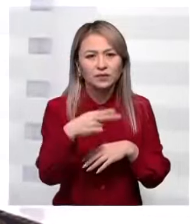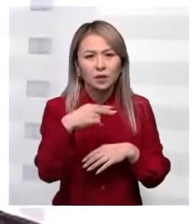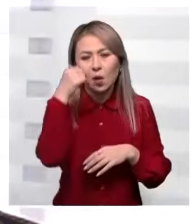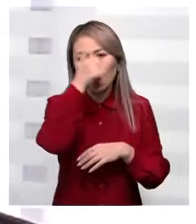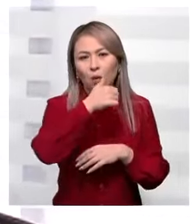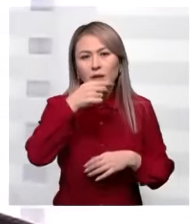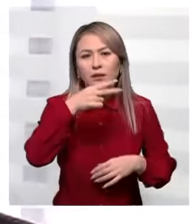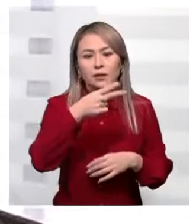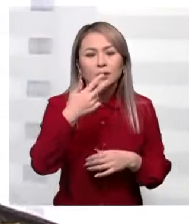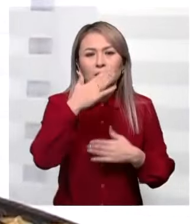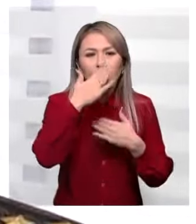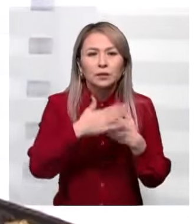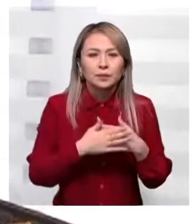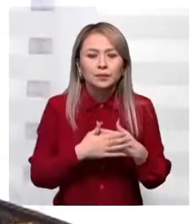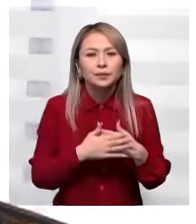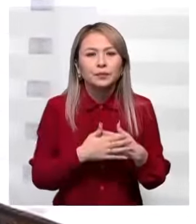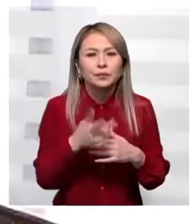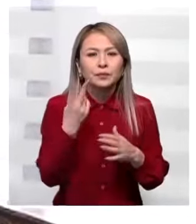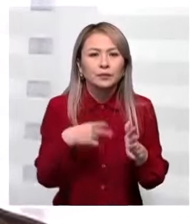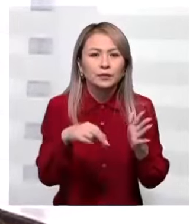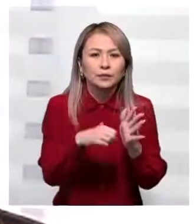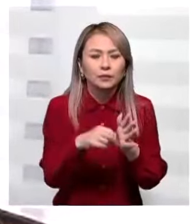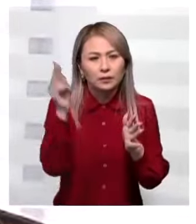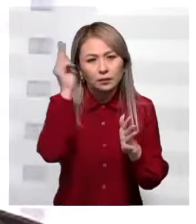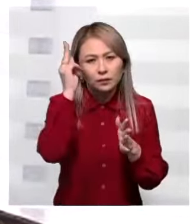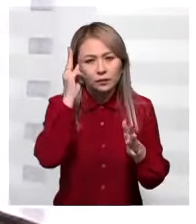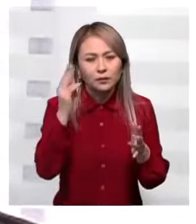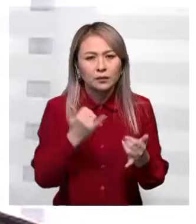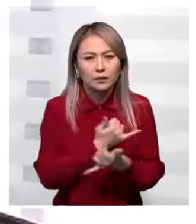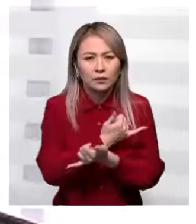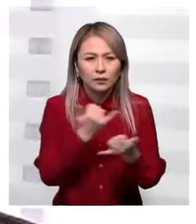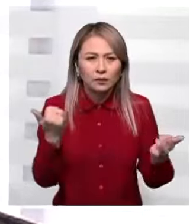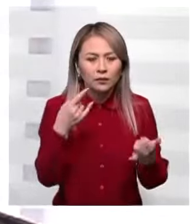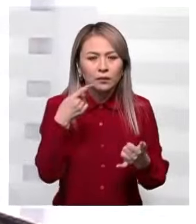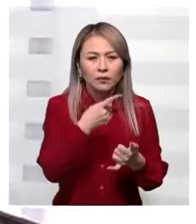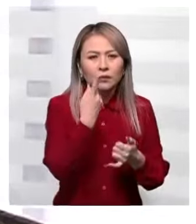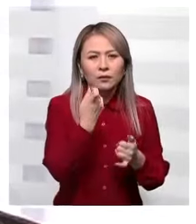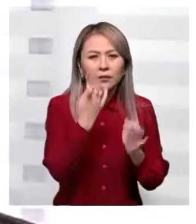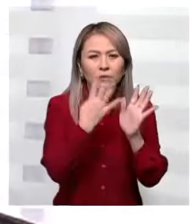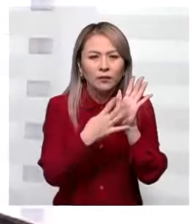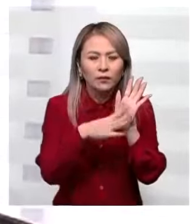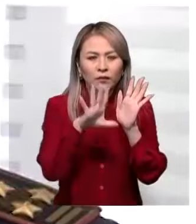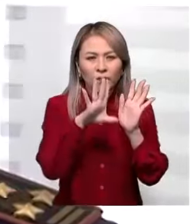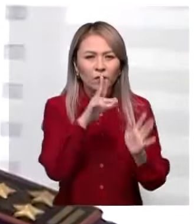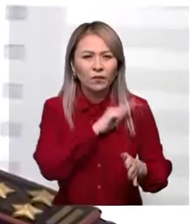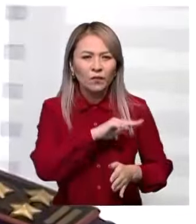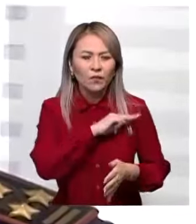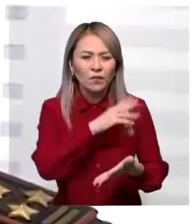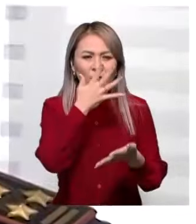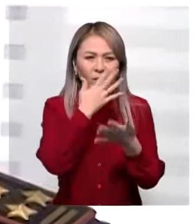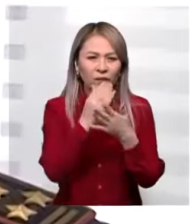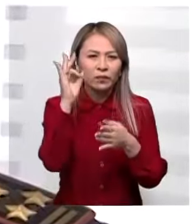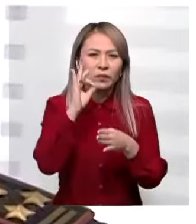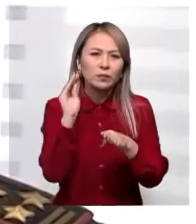2020-2023 жылдар кезеңінде 26 білім беру ұйымының 1195 қызметкерлеріне осы